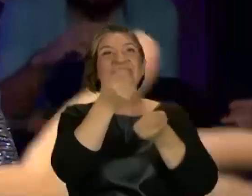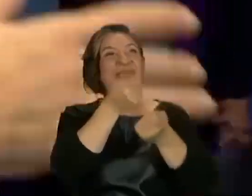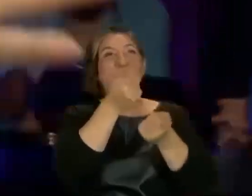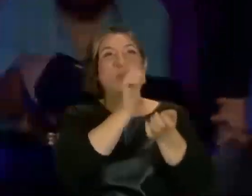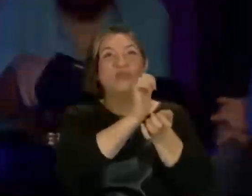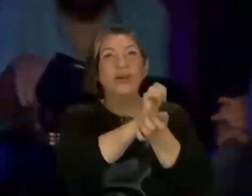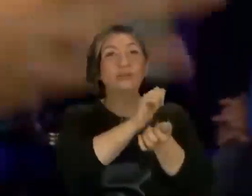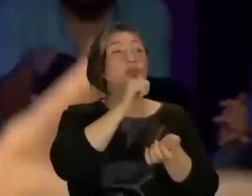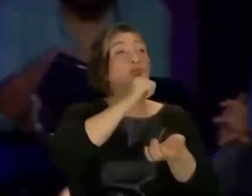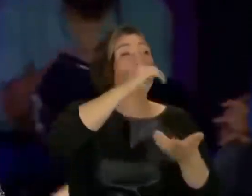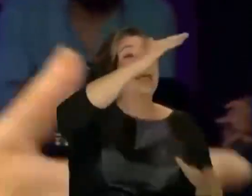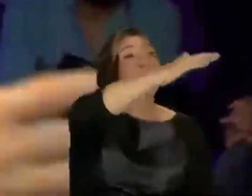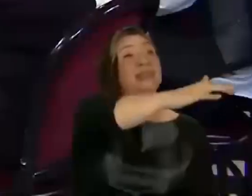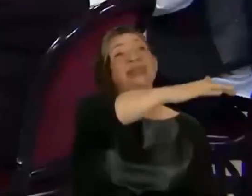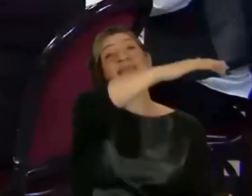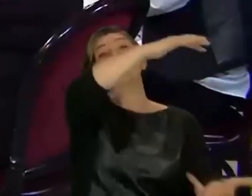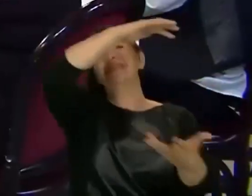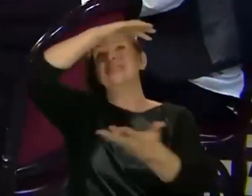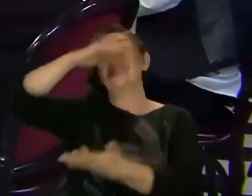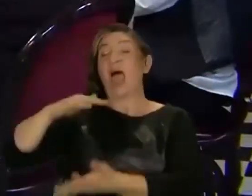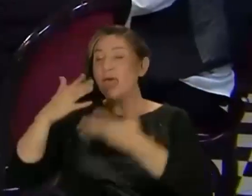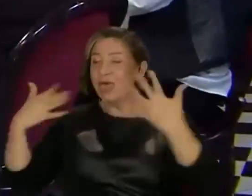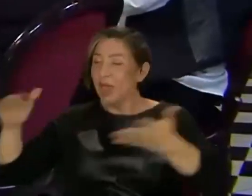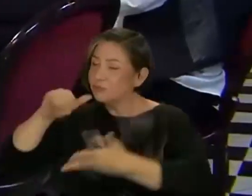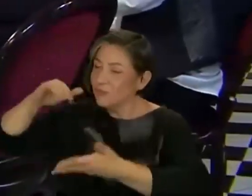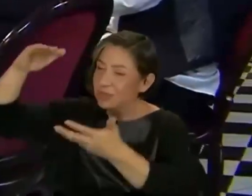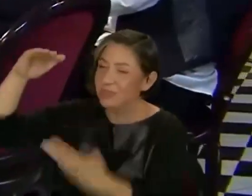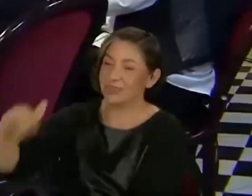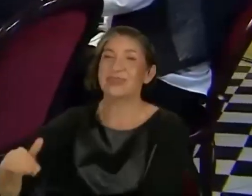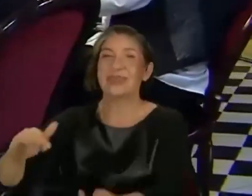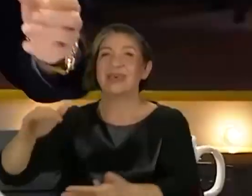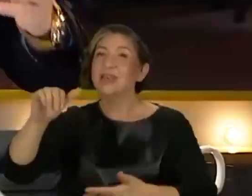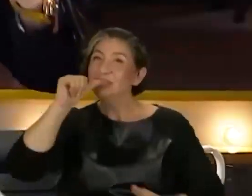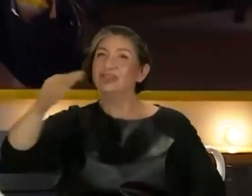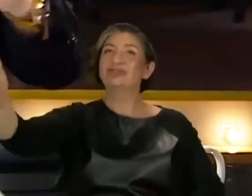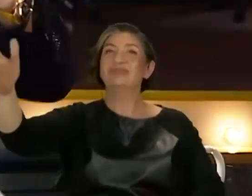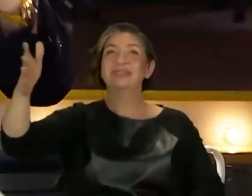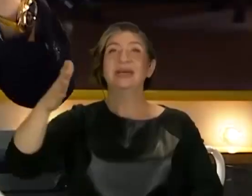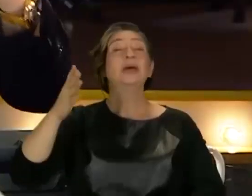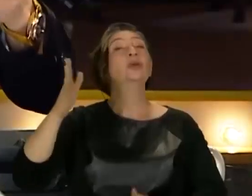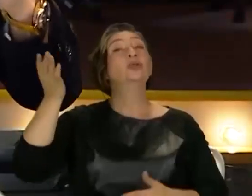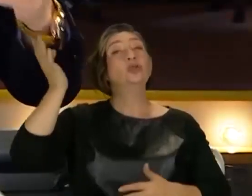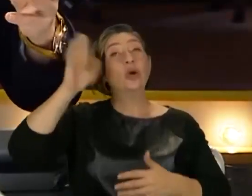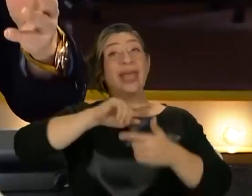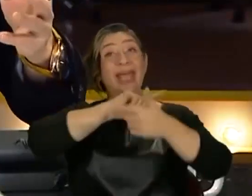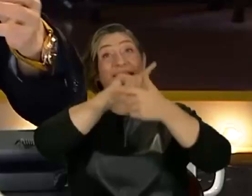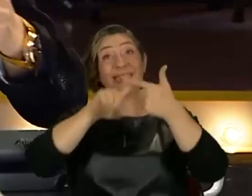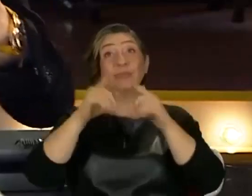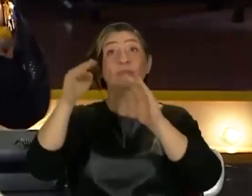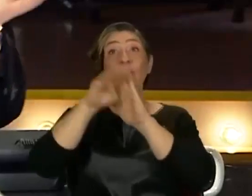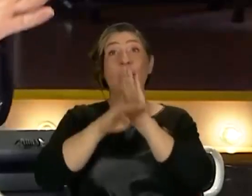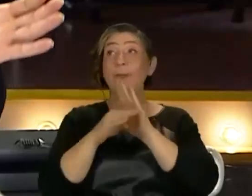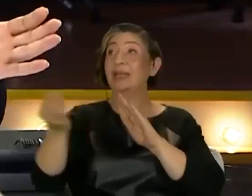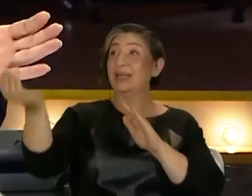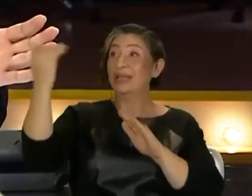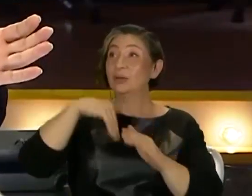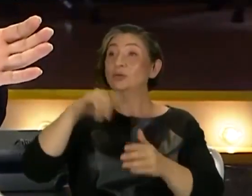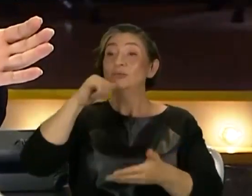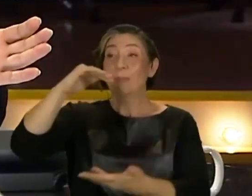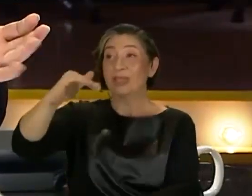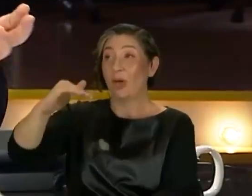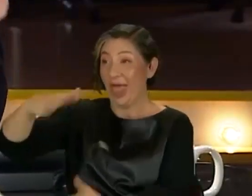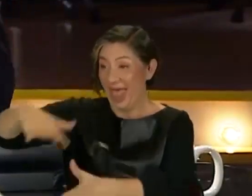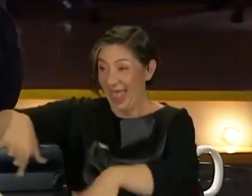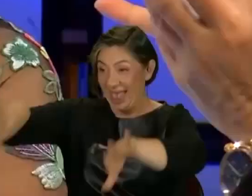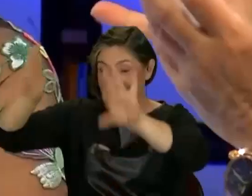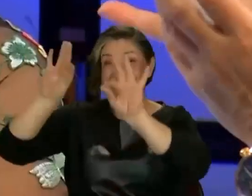çalışanların mutfağından bidon buldurdum. Yeter ulan diye bidonu getirdik koyduk. Sonraki programda da bidon hazırlığı